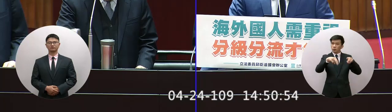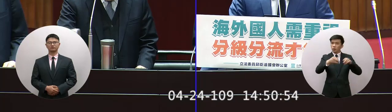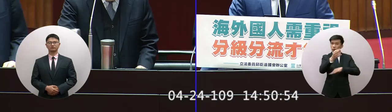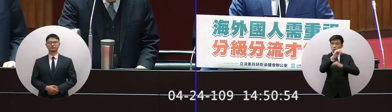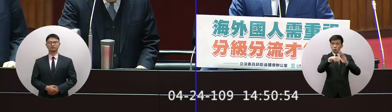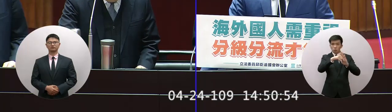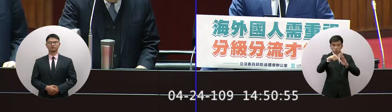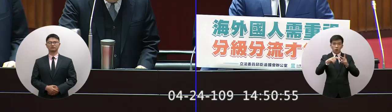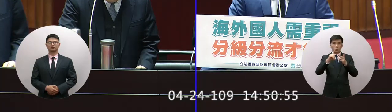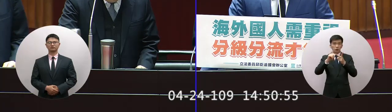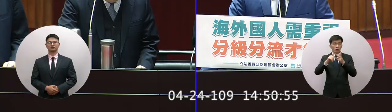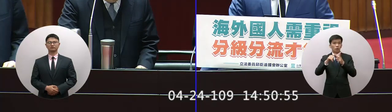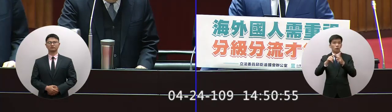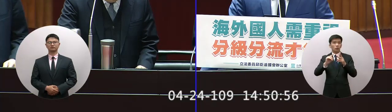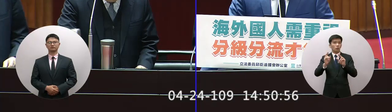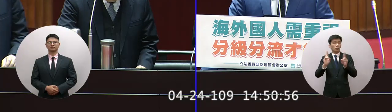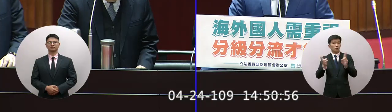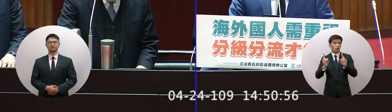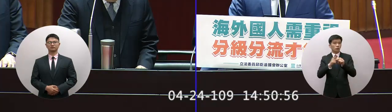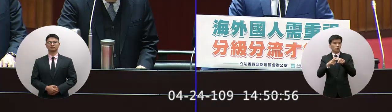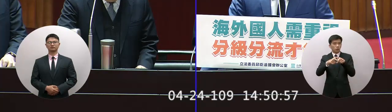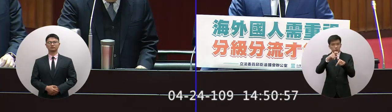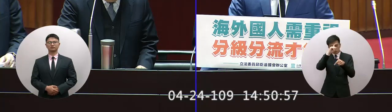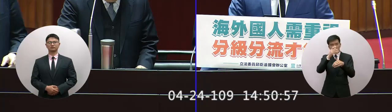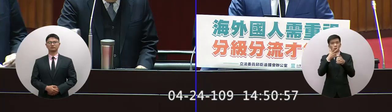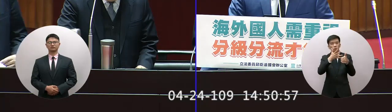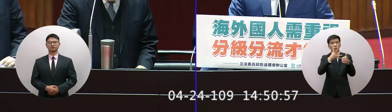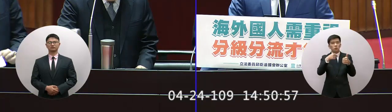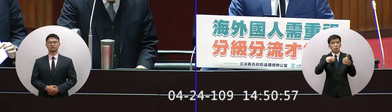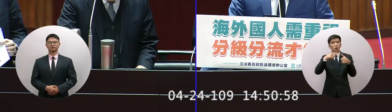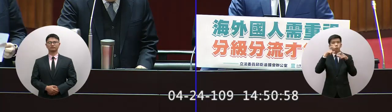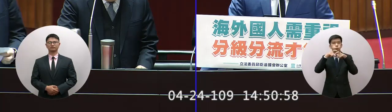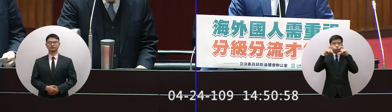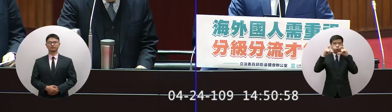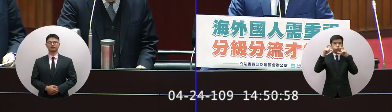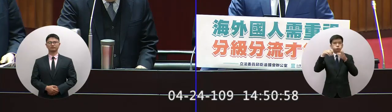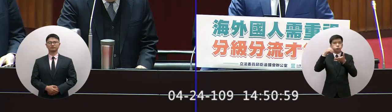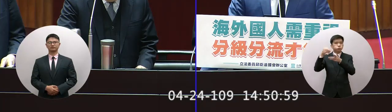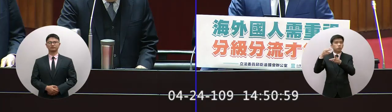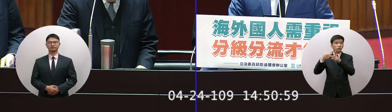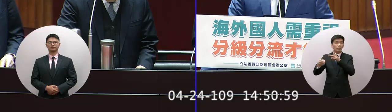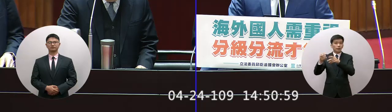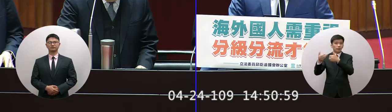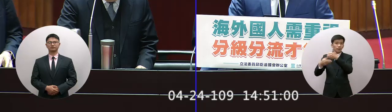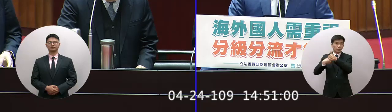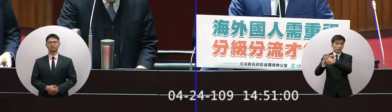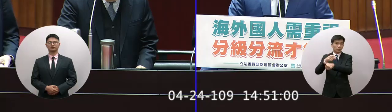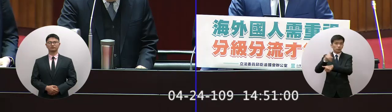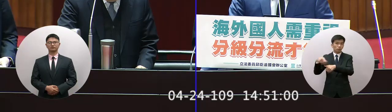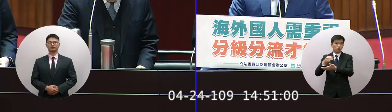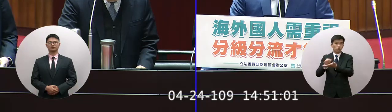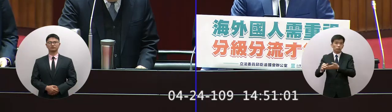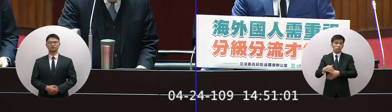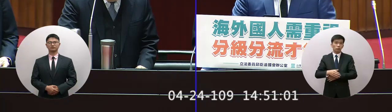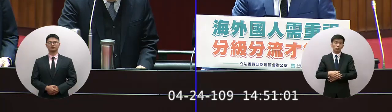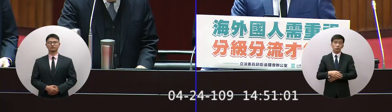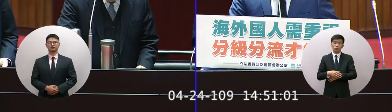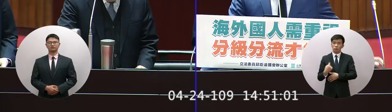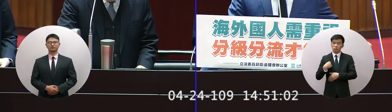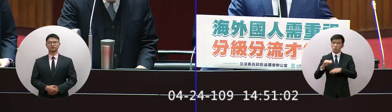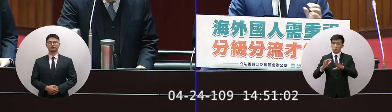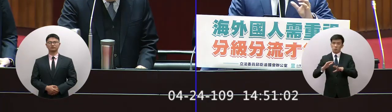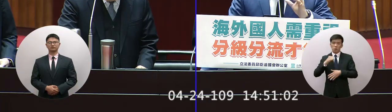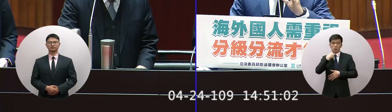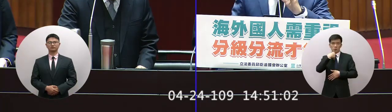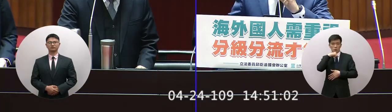相关的口罩需求，希望可以提供给海外的我们这些旅居的台商国人使用，因为我们知道我们这次口罩